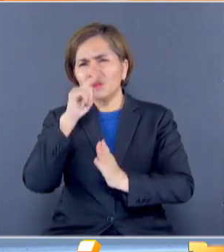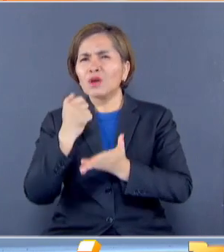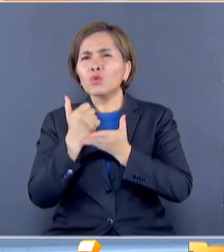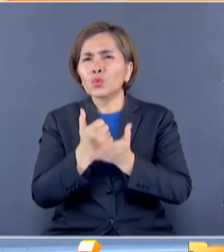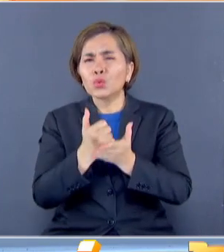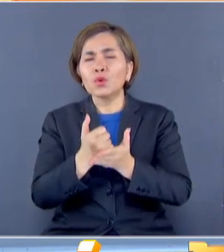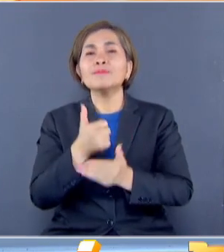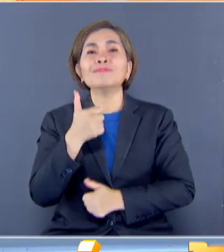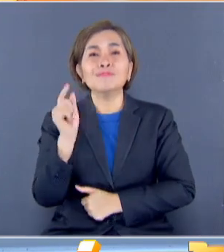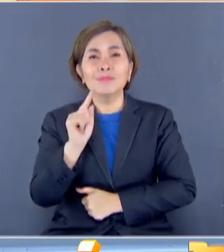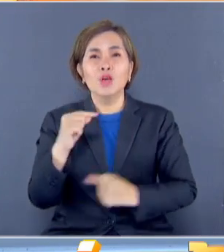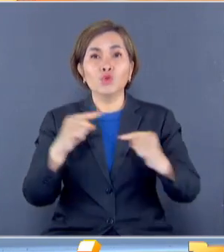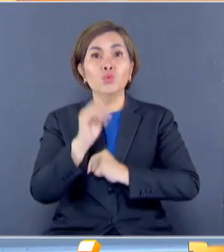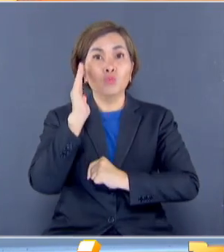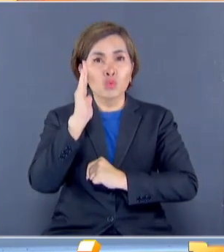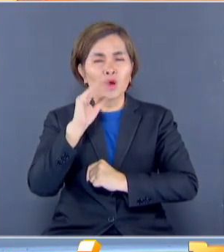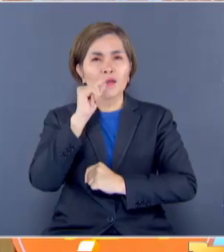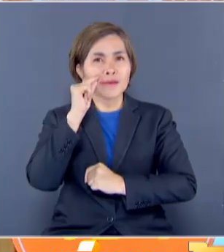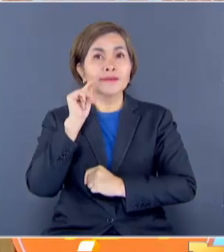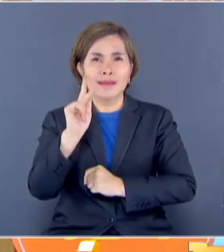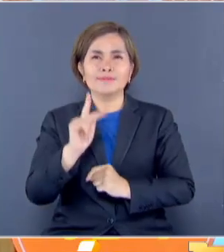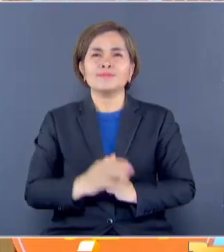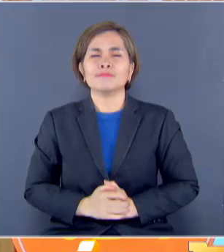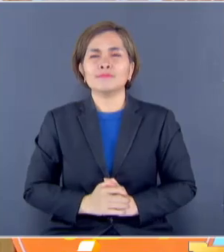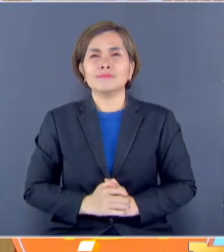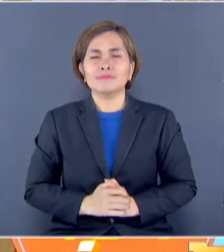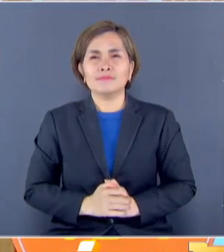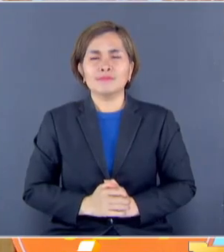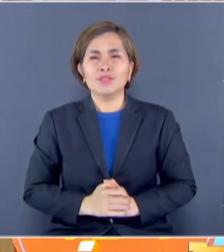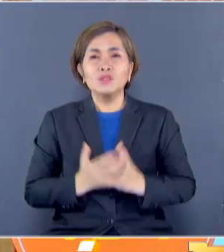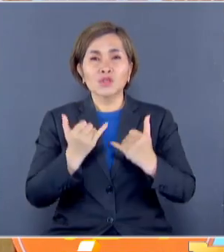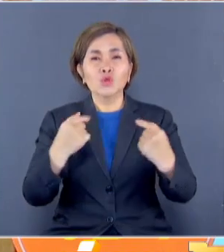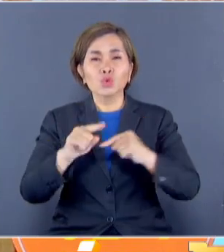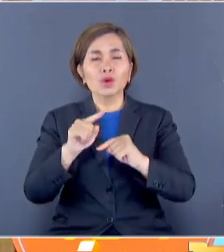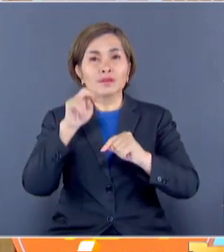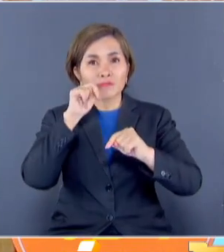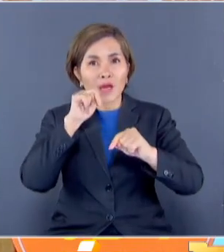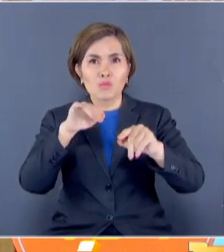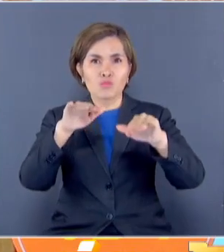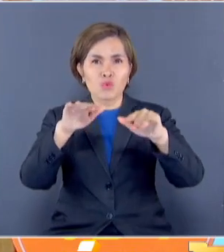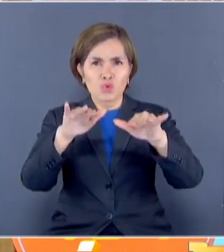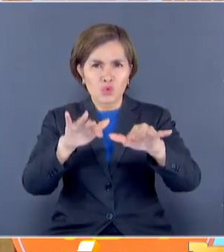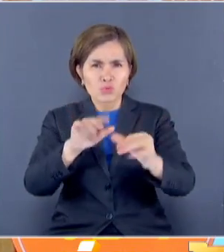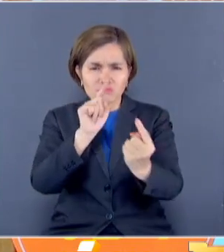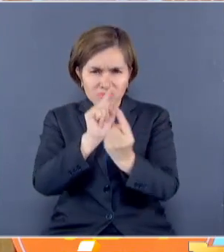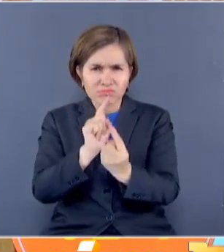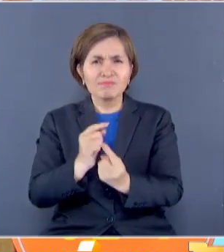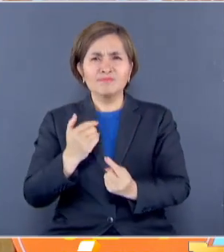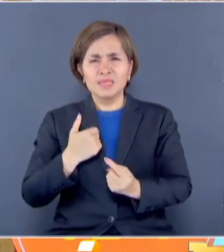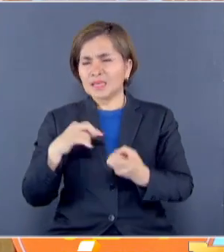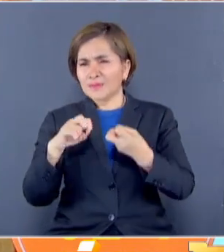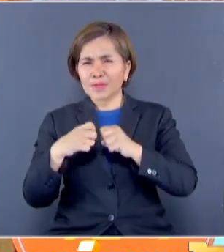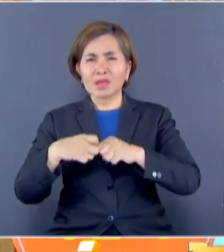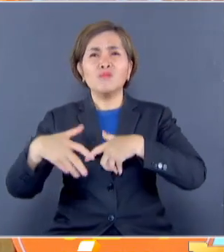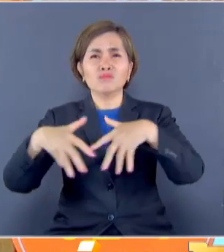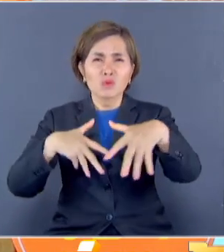ที่คุณกันจอมพลังฮะคุณผู้ชมฮะเพราะว่าตอนนี้ครับผู้ชมแม้ว่าระดับน้ำที่อำเภอแม่สายจังหวัดเชียงรายจะเริ่มลดลงบ้างละแต่มีผู้ประสบภัยที่ร